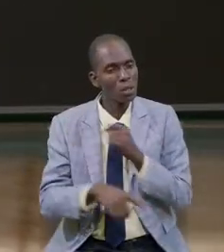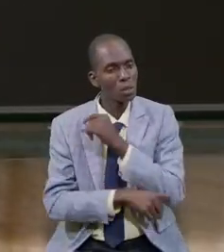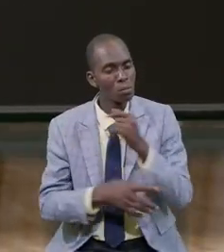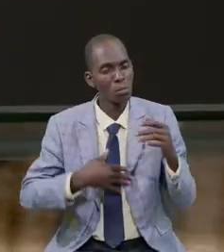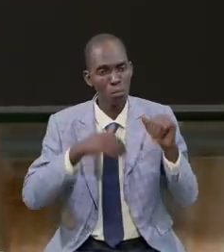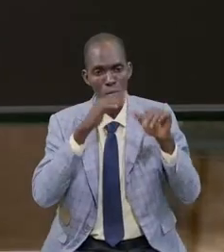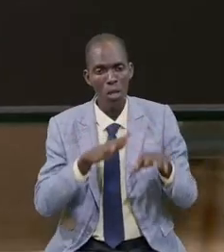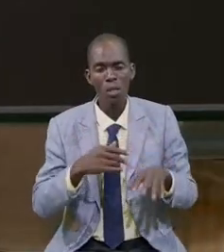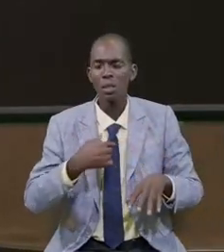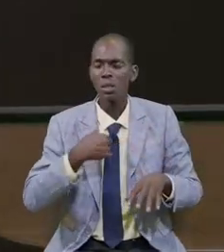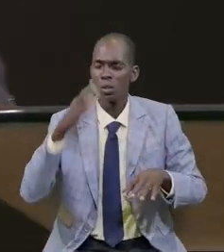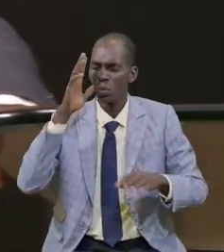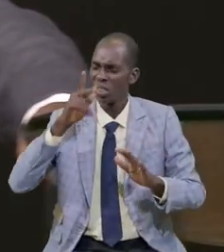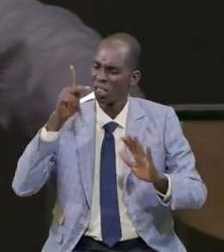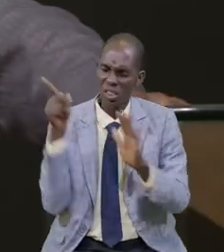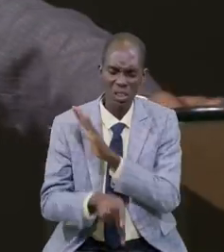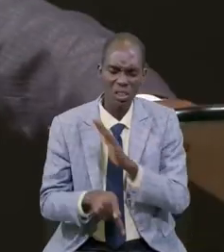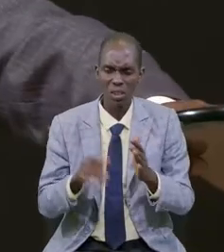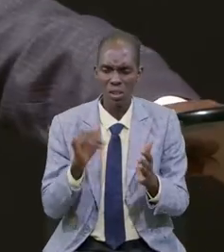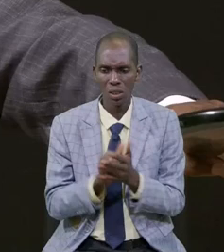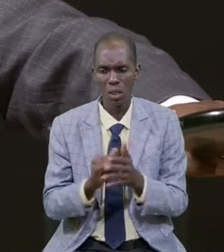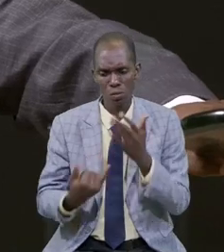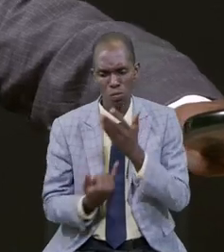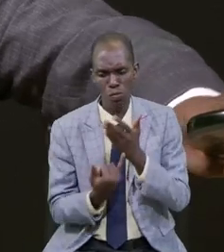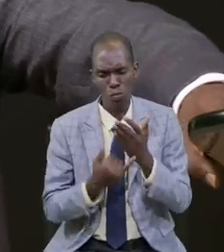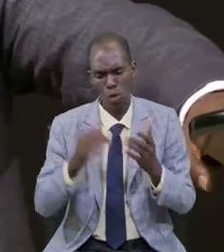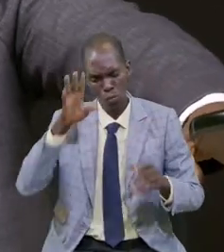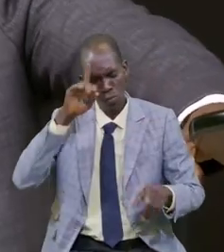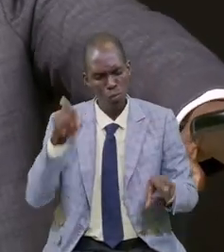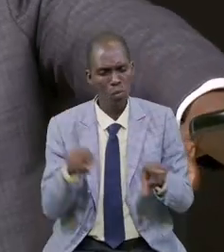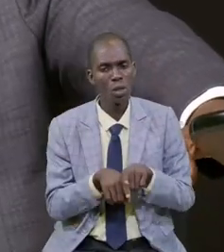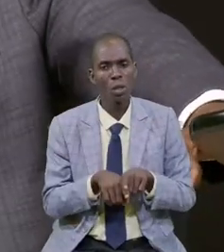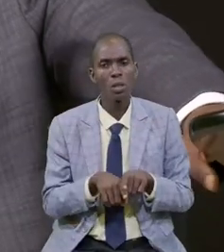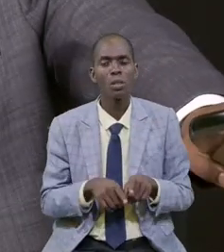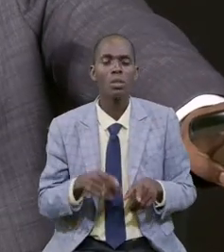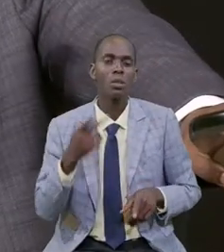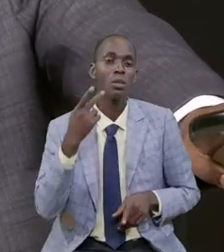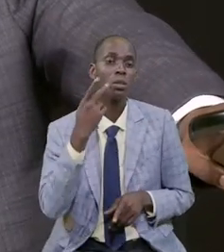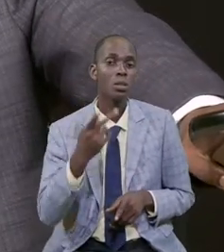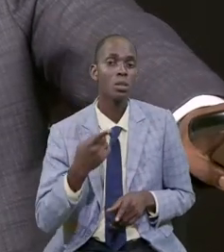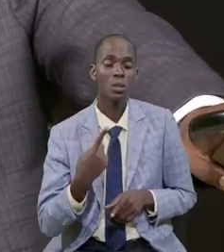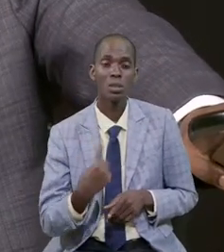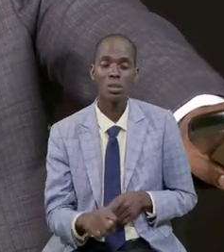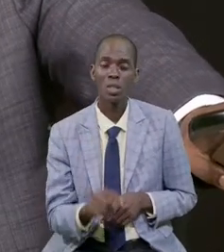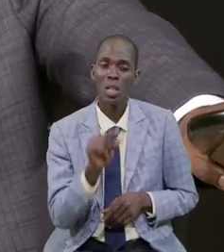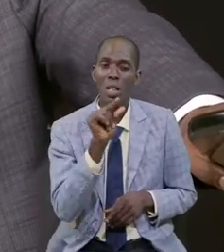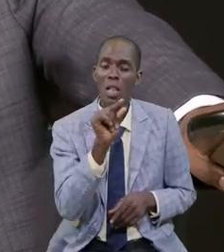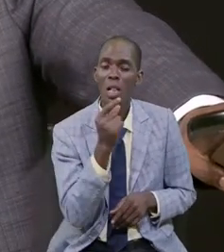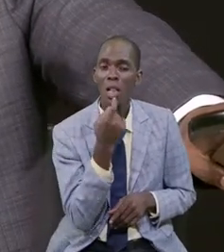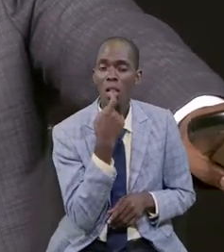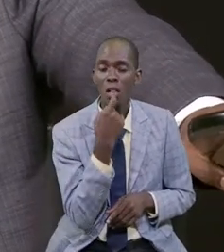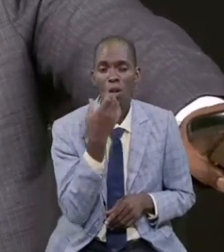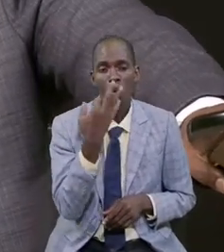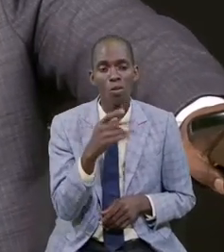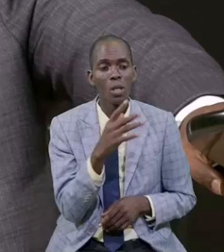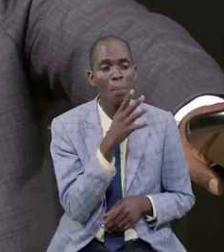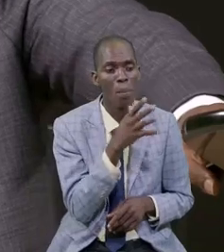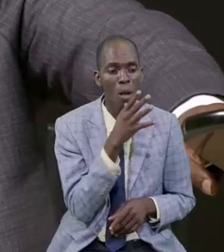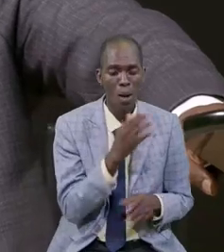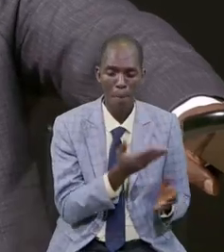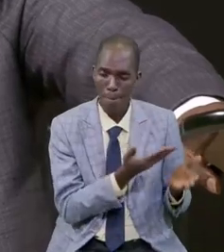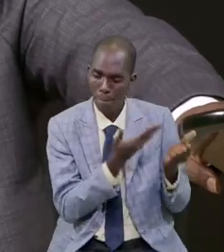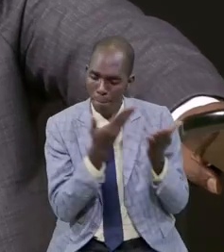retour s'était énervé, je vais tuer l'homme là. C'est la petite langue de la maman qui a initié la haine